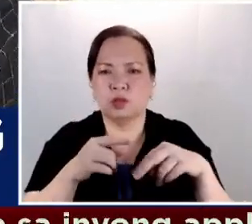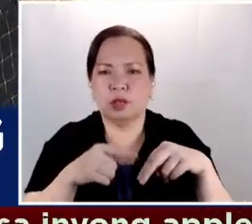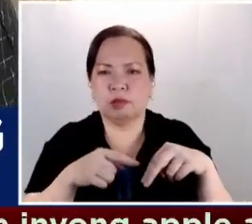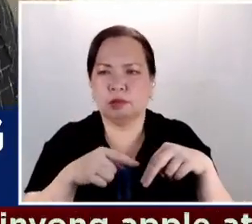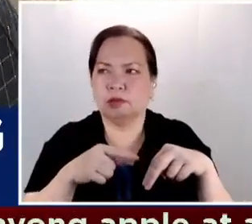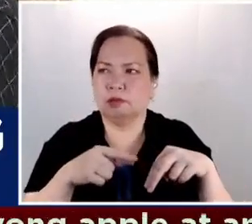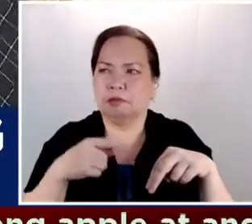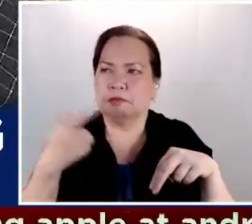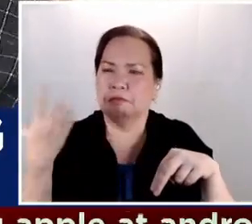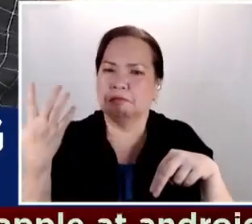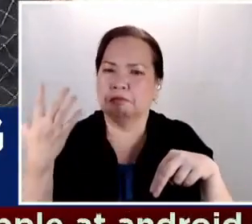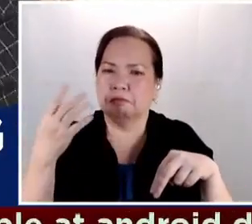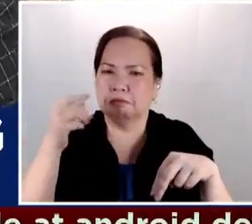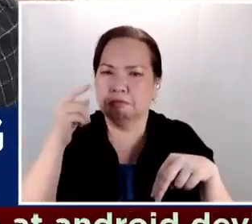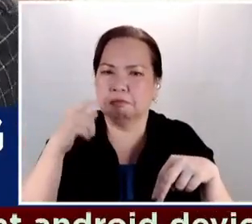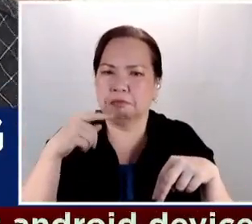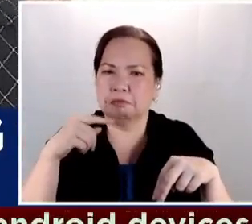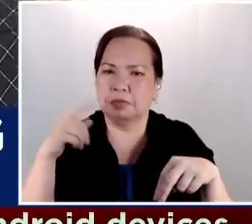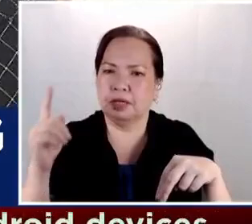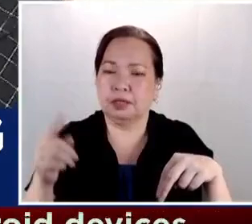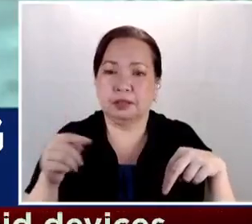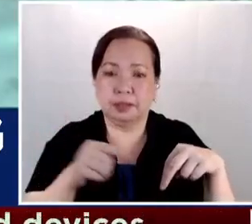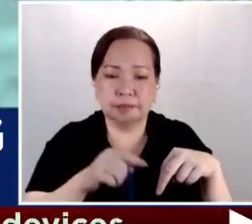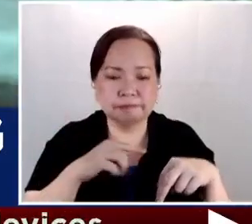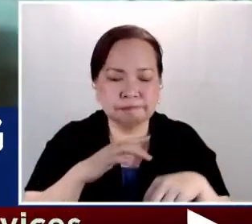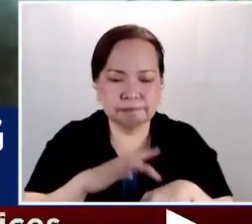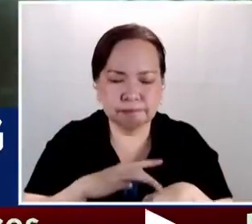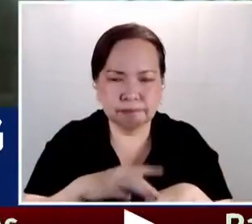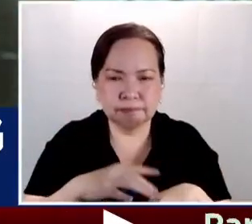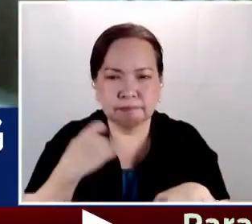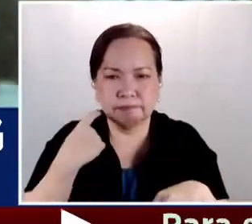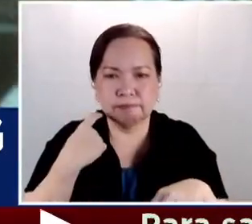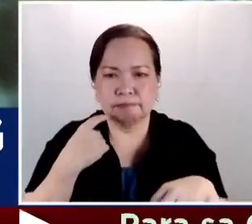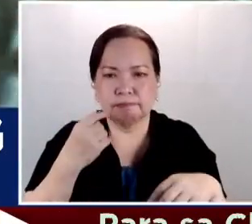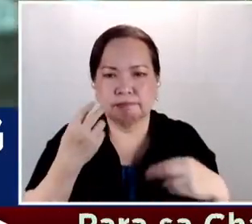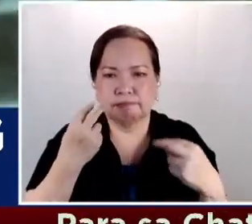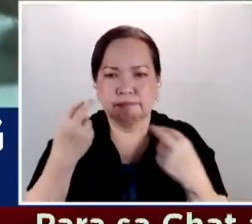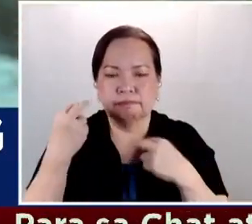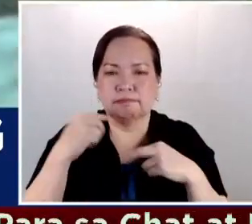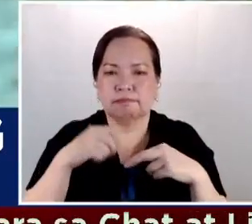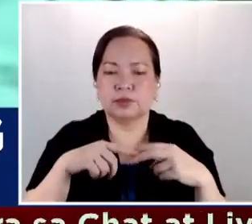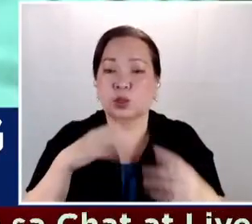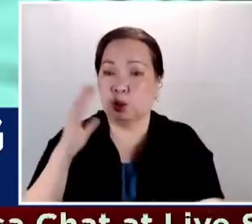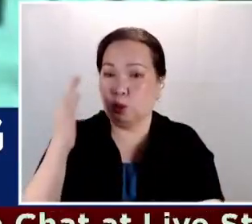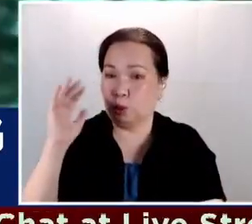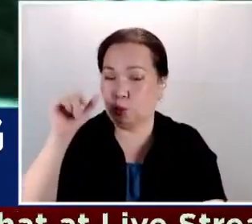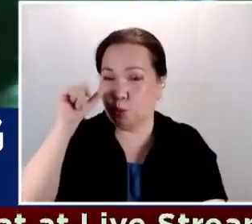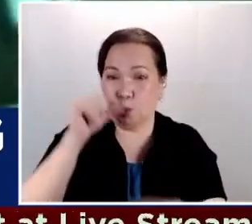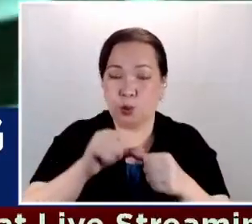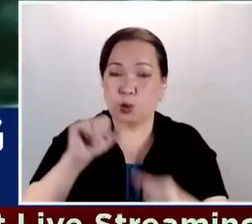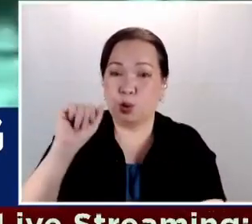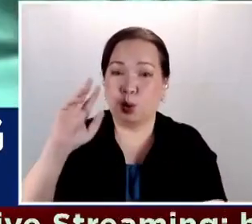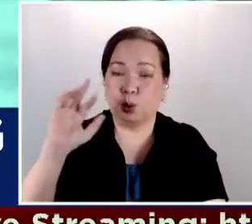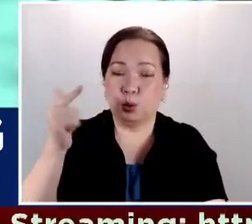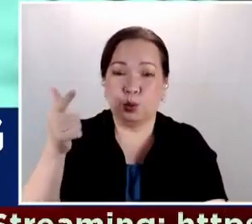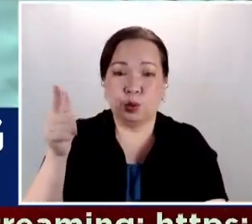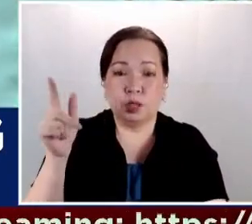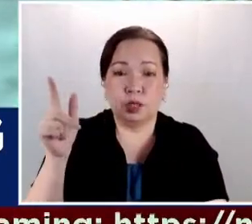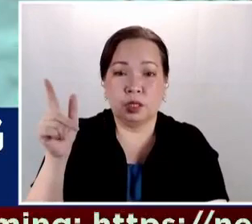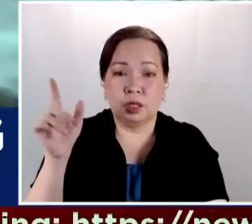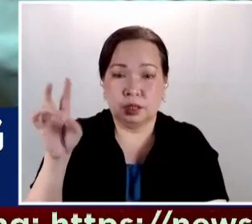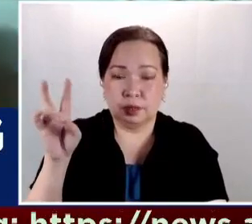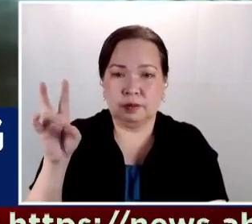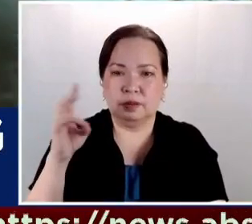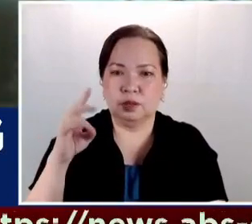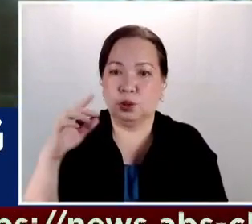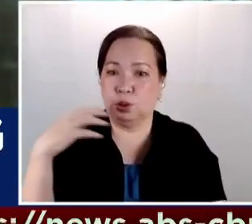Pero yun eh, yun yung dumaan kanina kaya hinipo ko na lang siya. Agosto 2017, dinampot ng mga pulis si Kian at